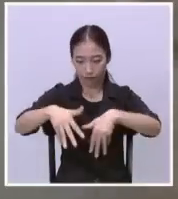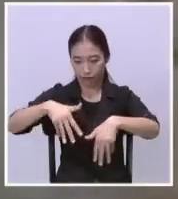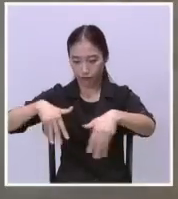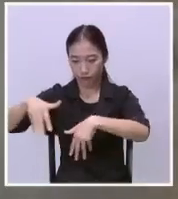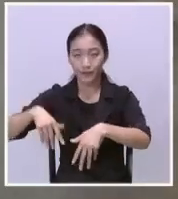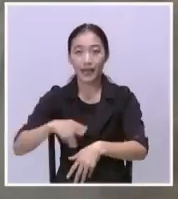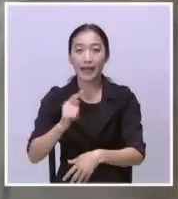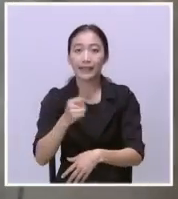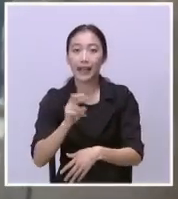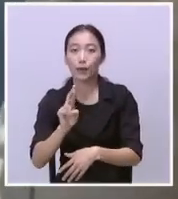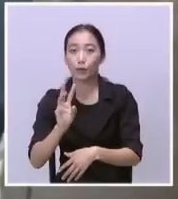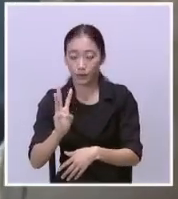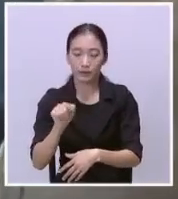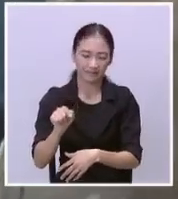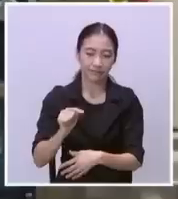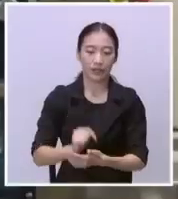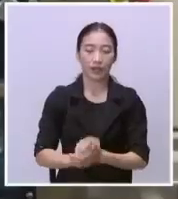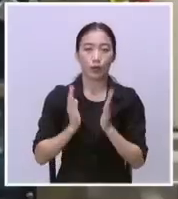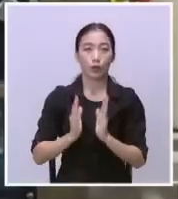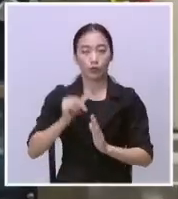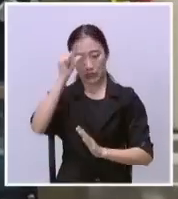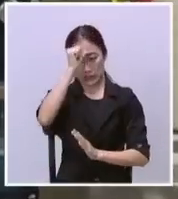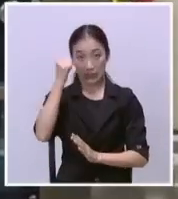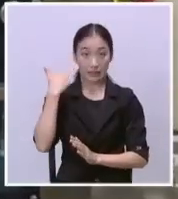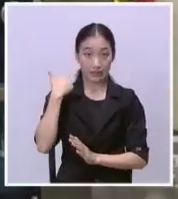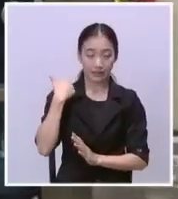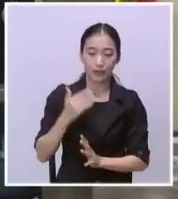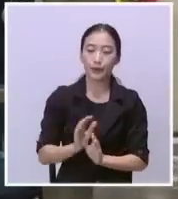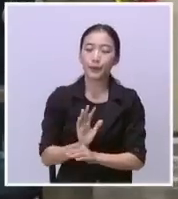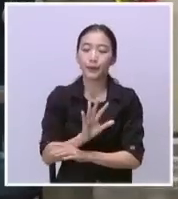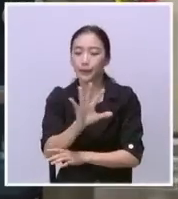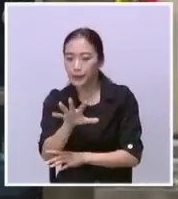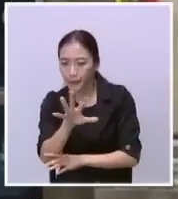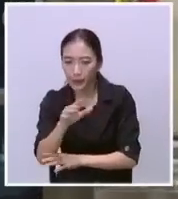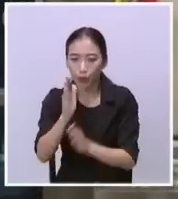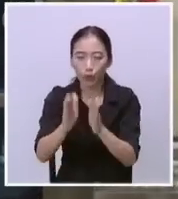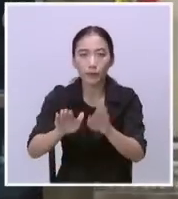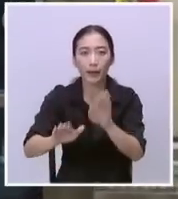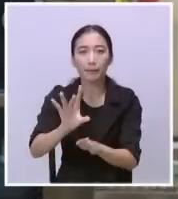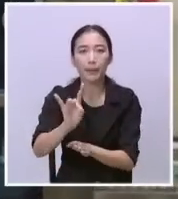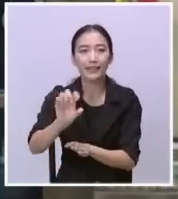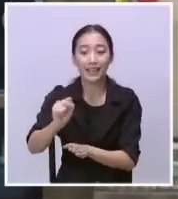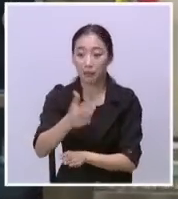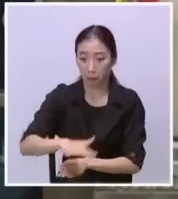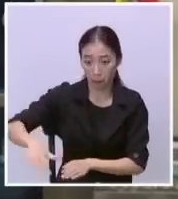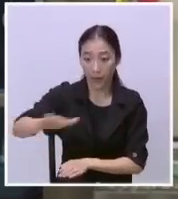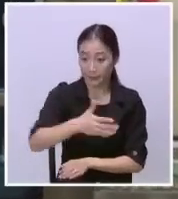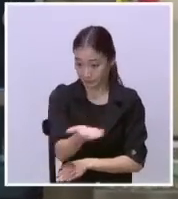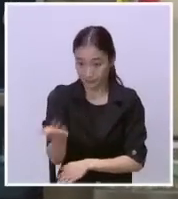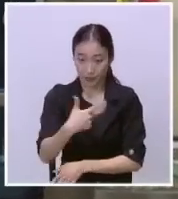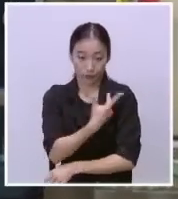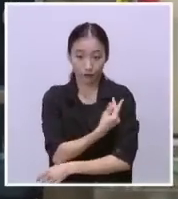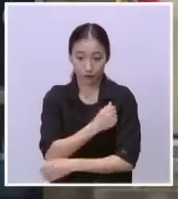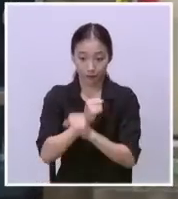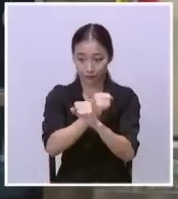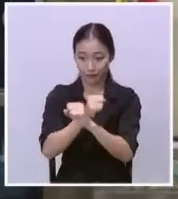าราวีค่ะทางการอินเดียพยายามโน้มน้าวมากเลยให้คนที่อยู่ในสลัมประมาณ 800,000 คนเนี่ยนะคะเข้ารับการฉีดวัคซีนเพราะว่าคนที่อยู่ในสลัมนี้ค่ะ